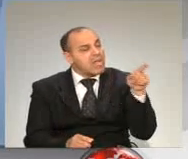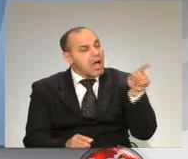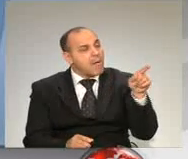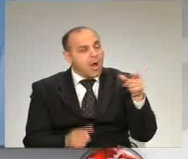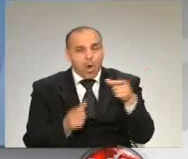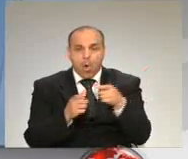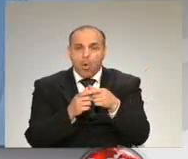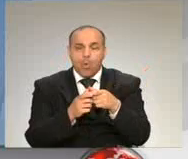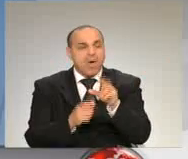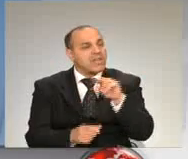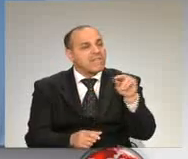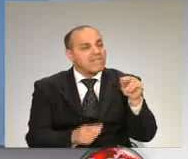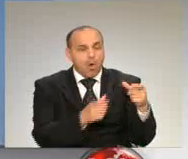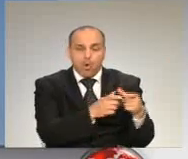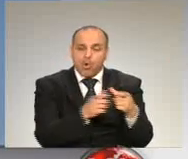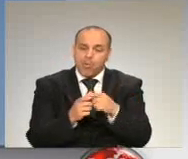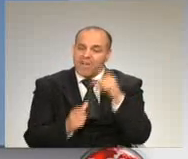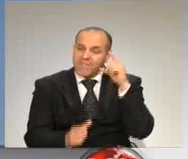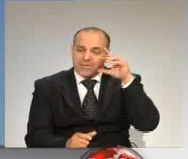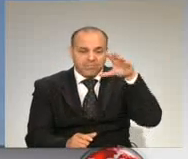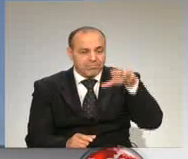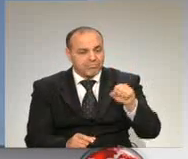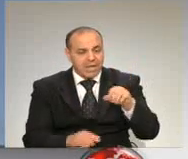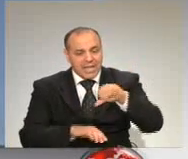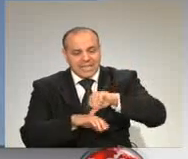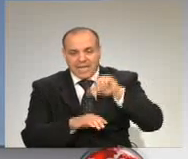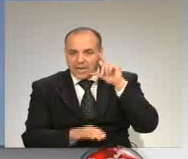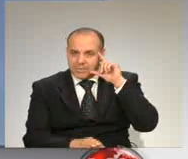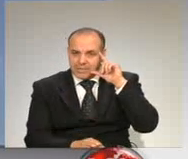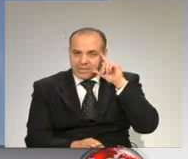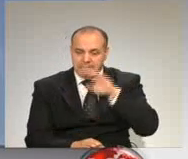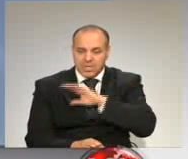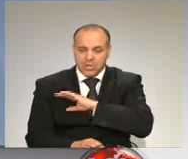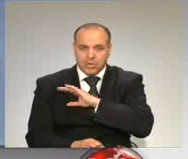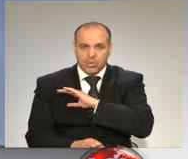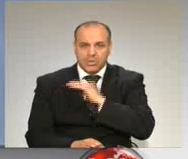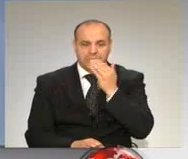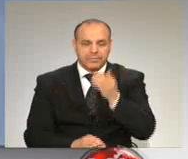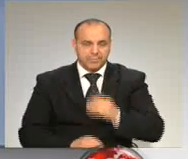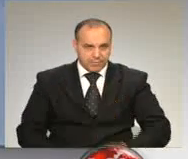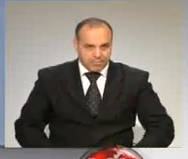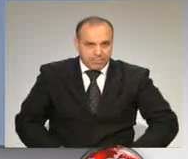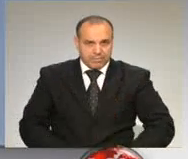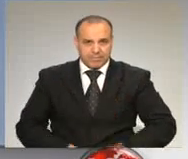الحكومة الموازية التي تسيطر على طرابلس بالمسؤولية عنه.